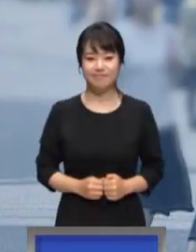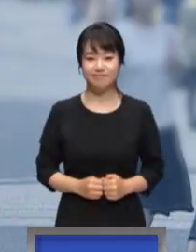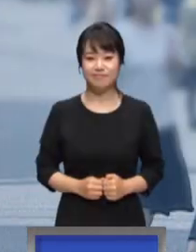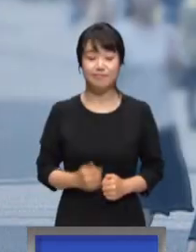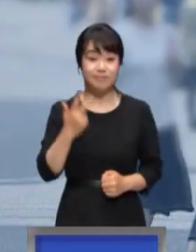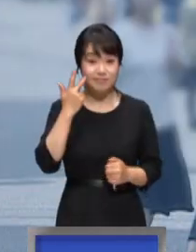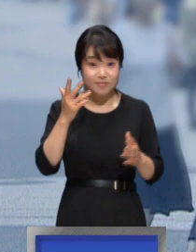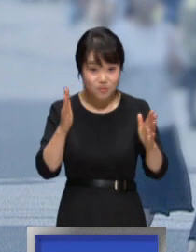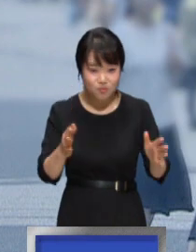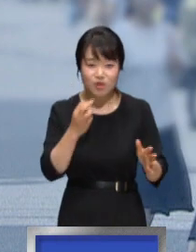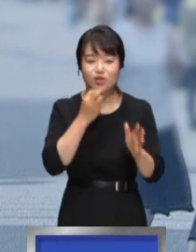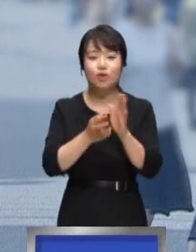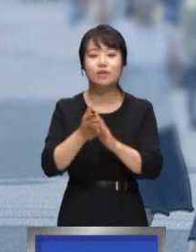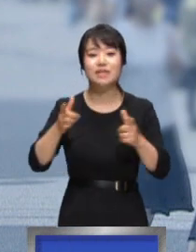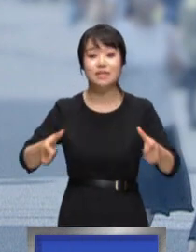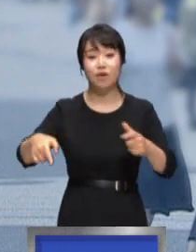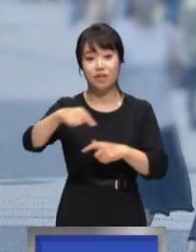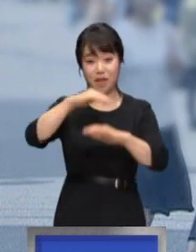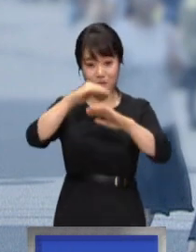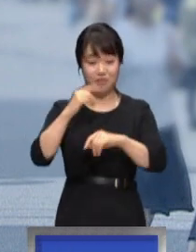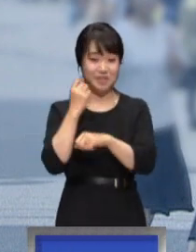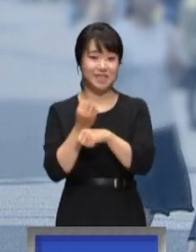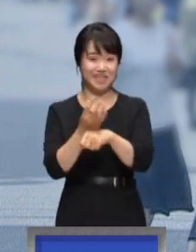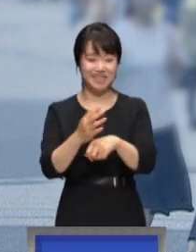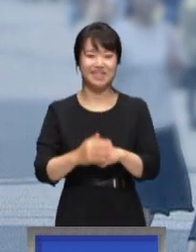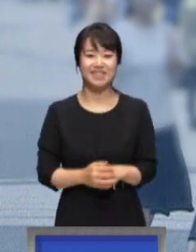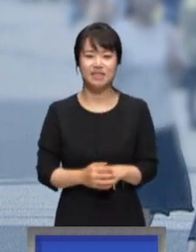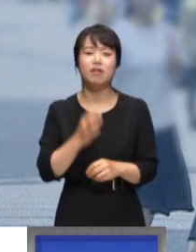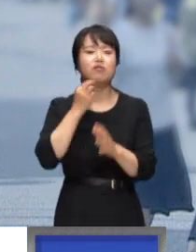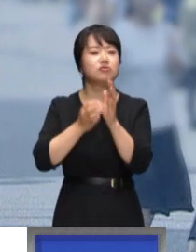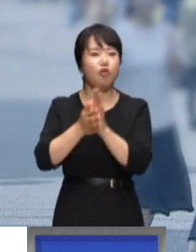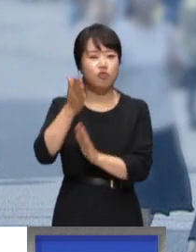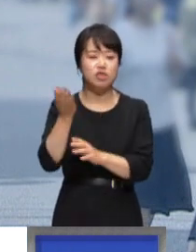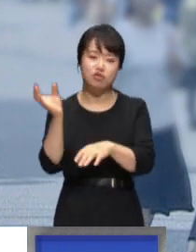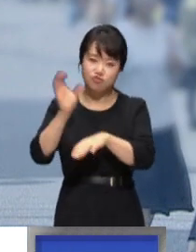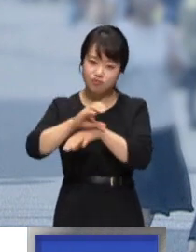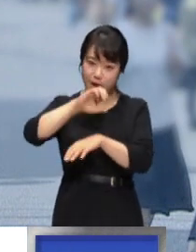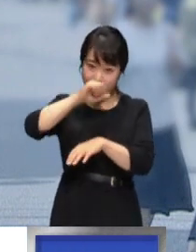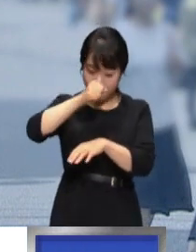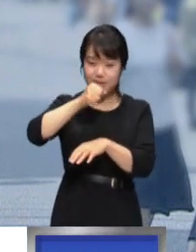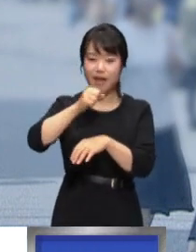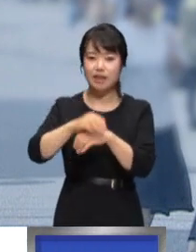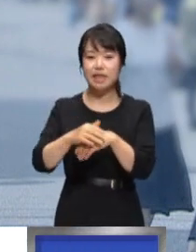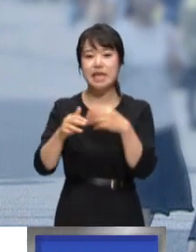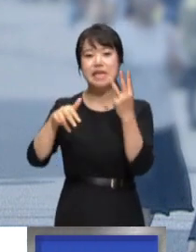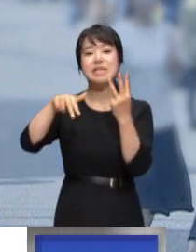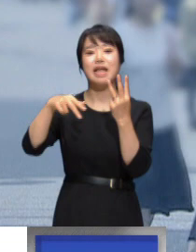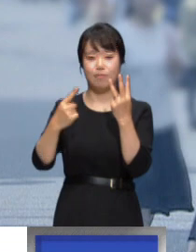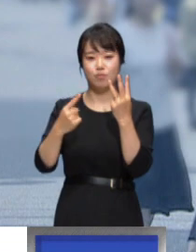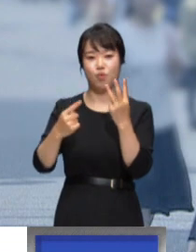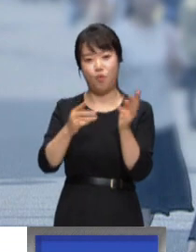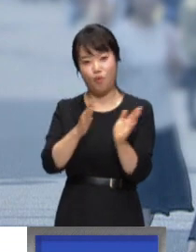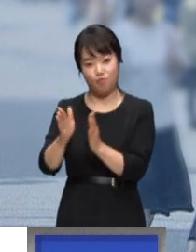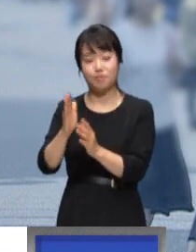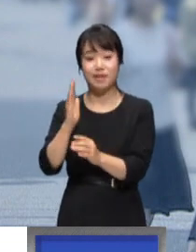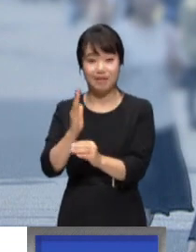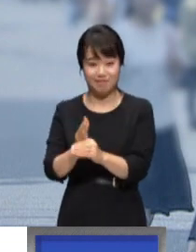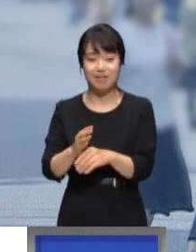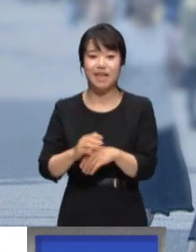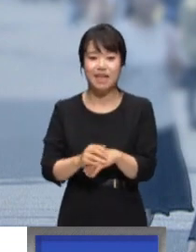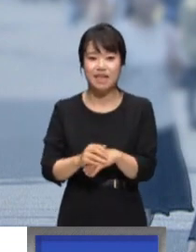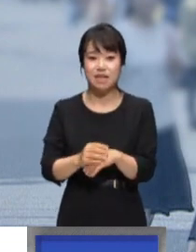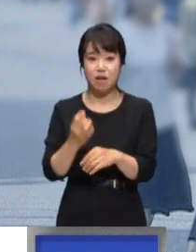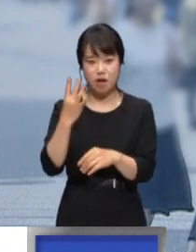네, 한 주간의 서울 소식을 알아보는 위클리 서울입니다. 이 서울시가 올해 첫 추가 경정 예산으로 3조 원을 편성했습니다. 기정